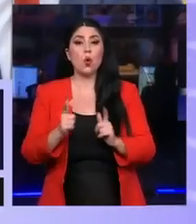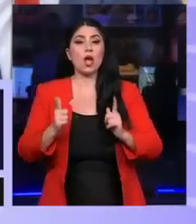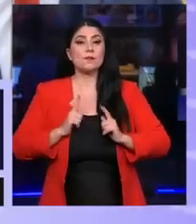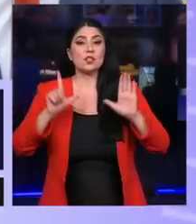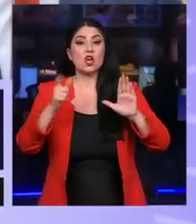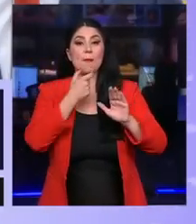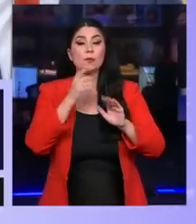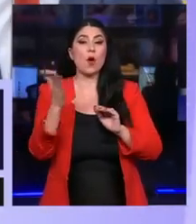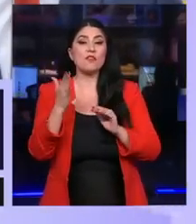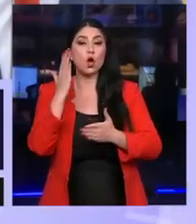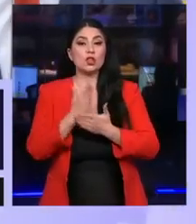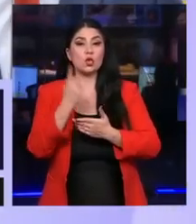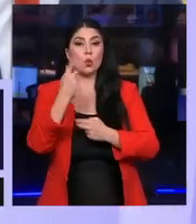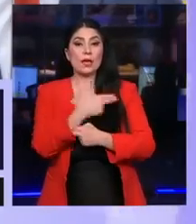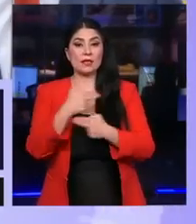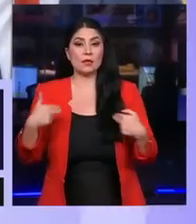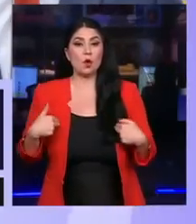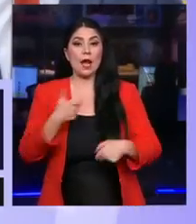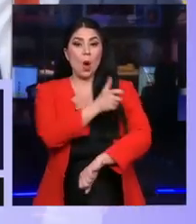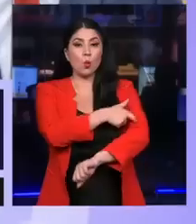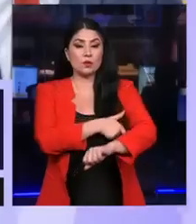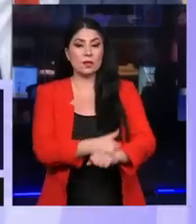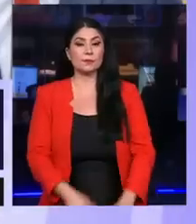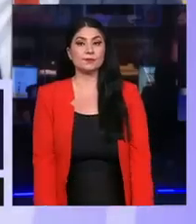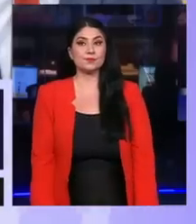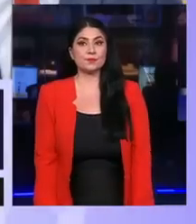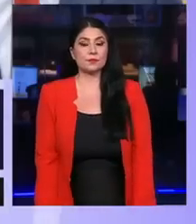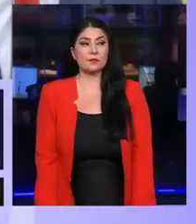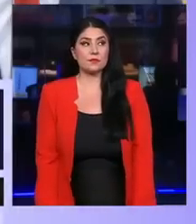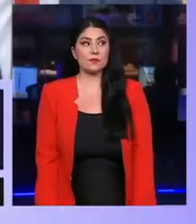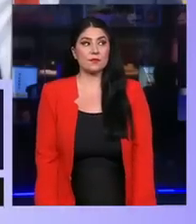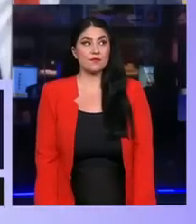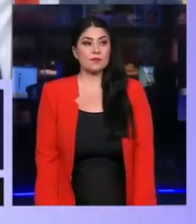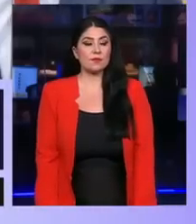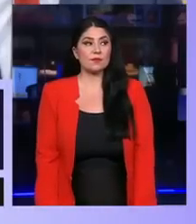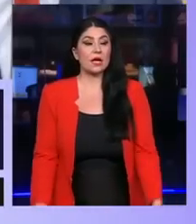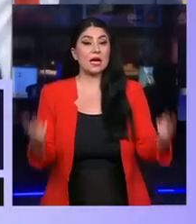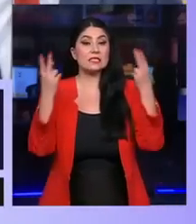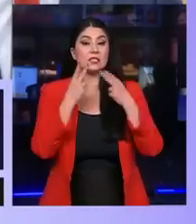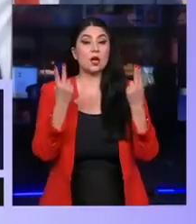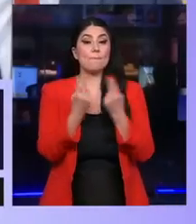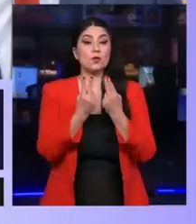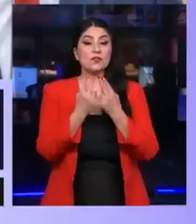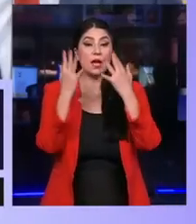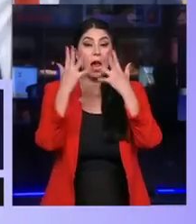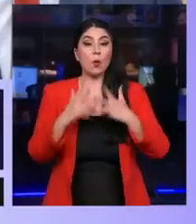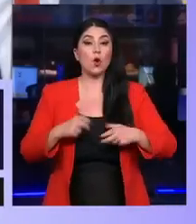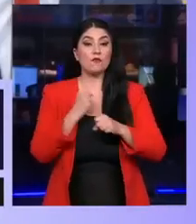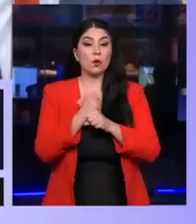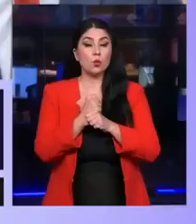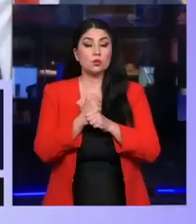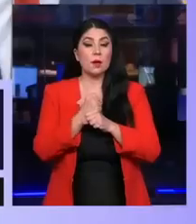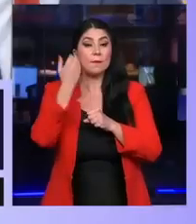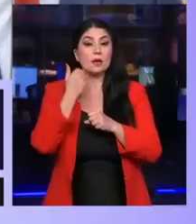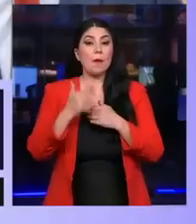7 ani după o eventuală decizie a unei curți. Și înțelegem că, potrivit calculelor făcute, paguba se